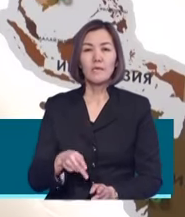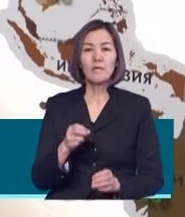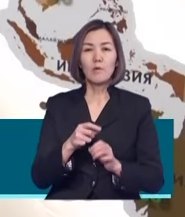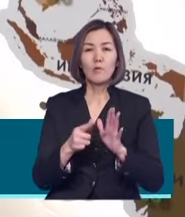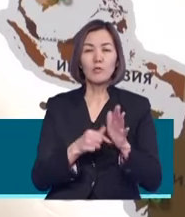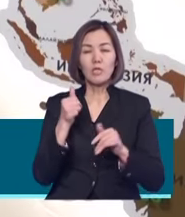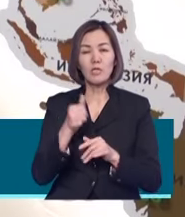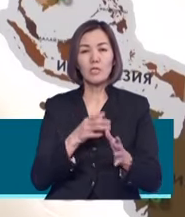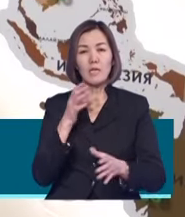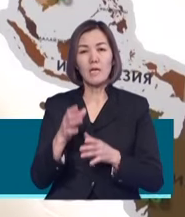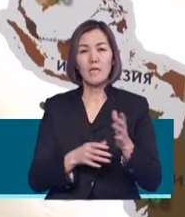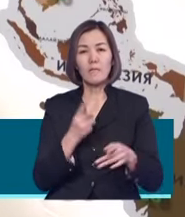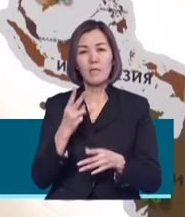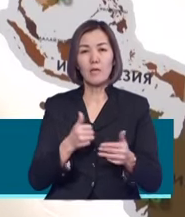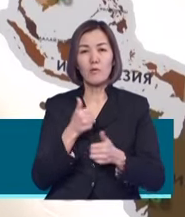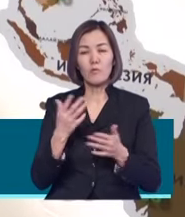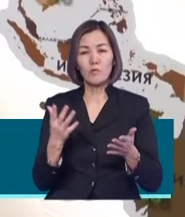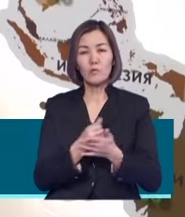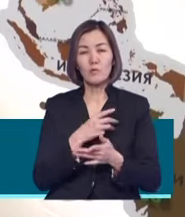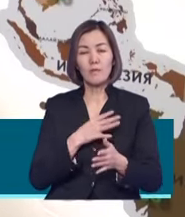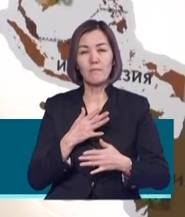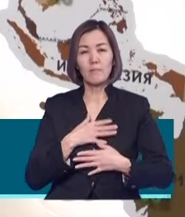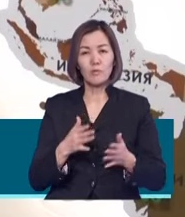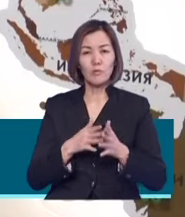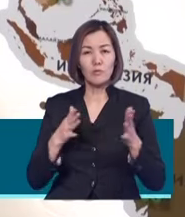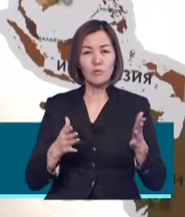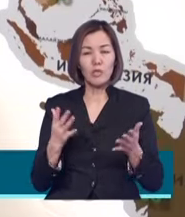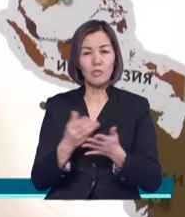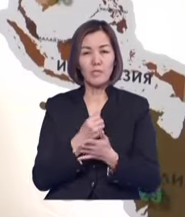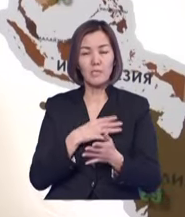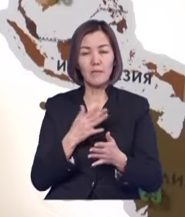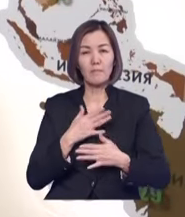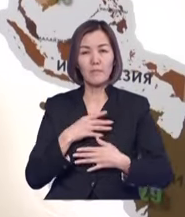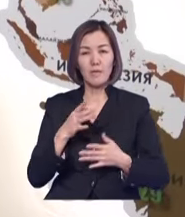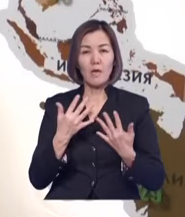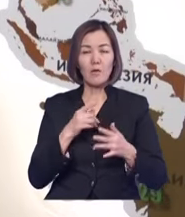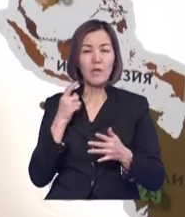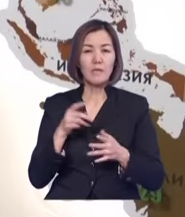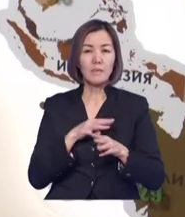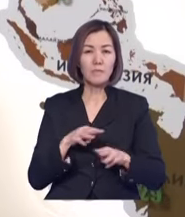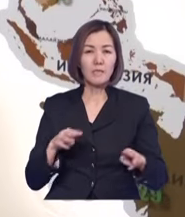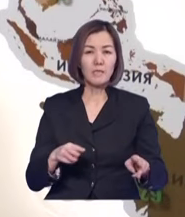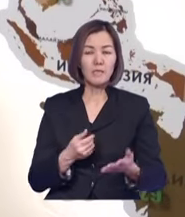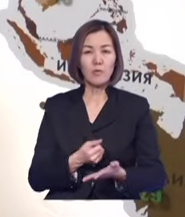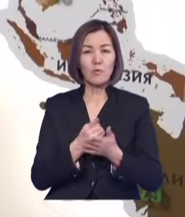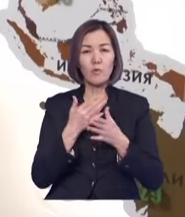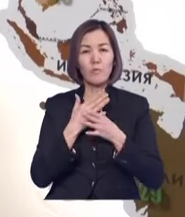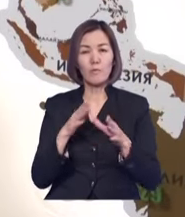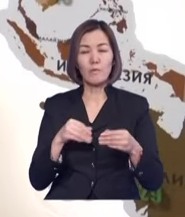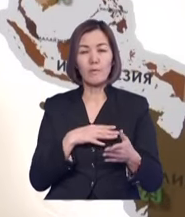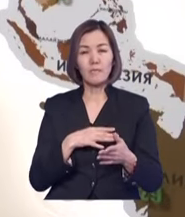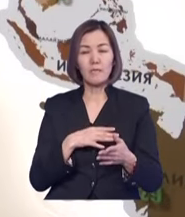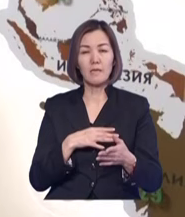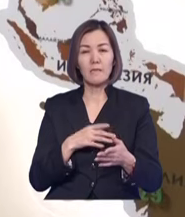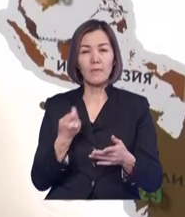2017 жылы әлемдік екі конкурсты ұтып алдық. Бұл біз үшін үлкен жетістік. Бізге ауыл шаруашылығы министрлігі қолдау көрсетті. Әрі